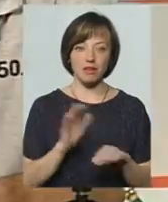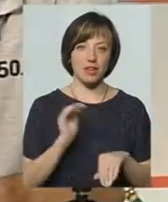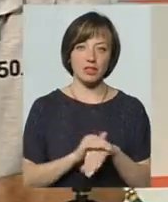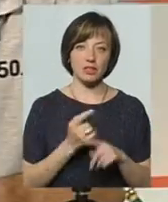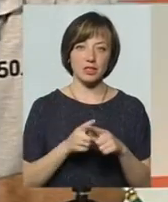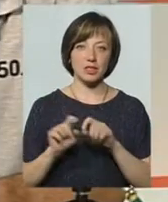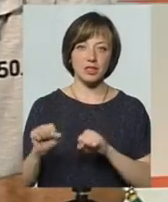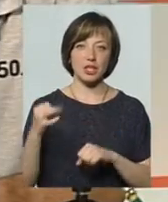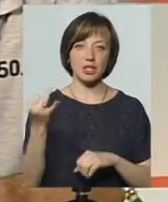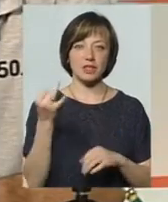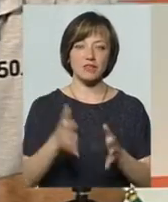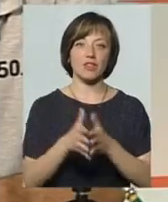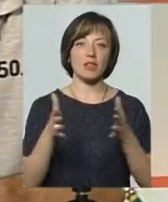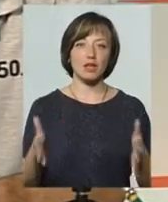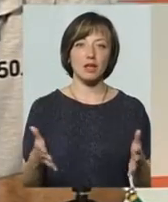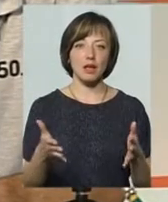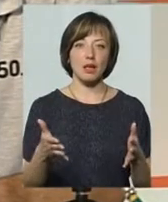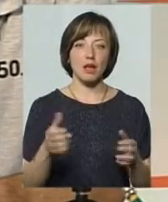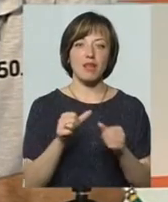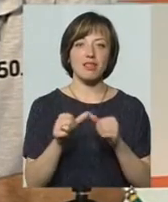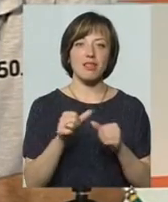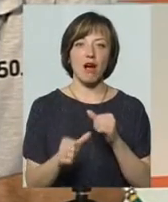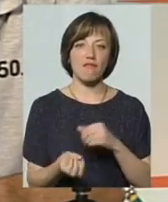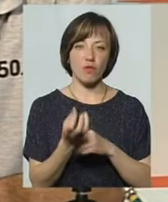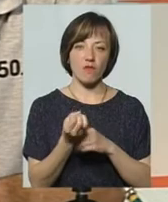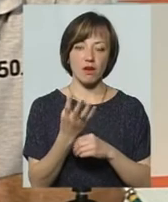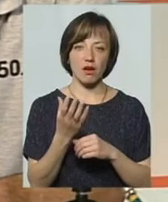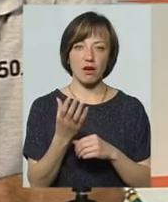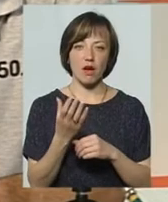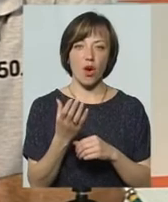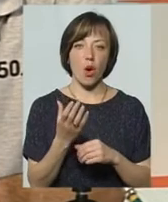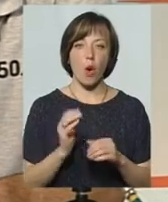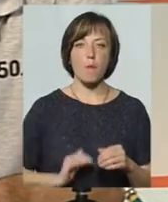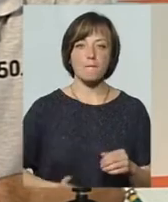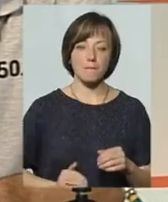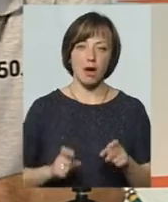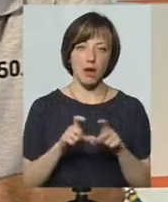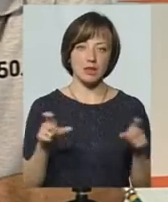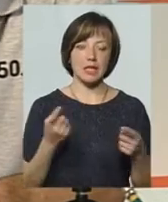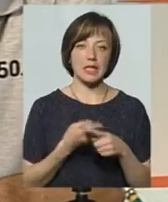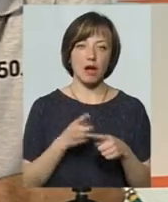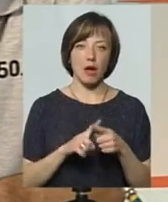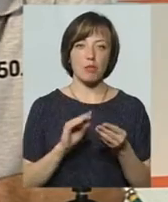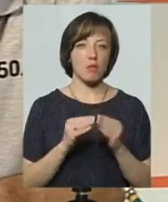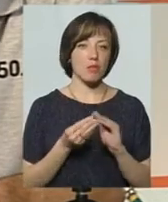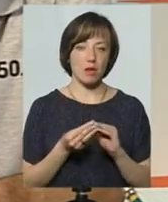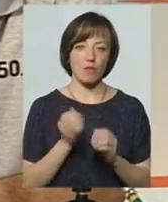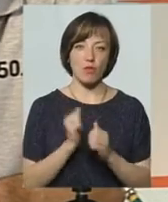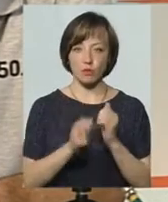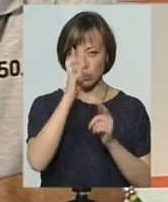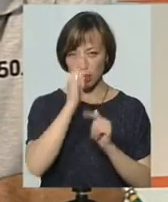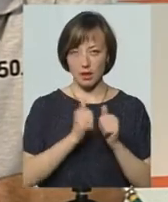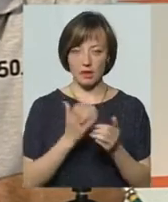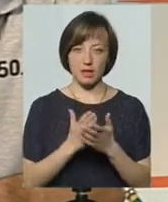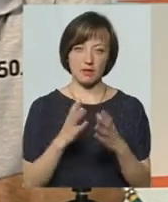фактично захищає інтереси великих нафтових компаній. І така проблема, вона майже є в кожній країні,